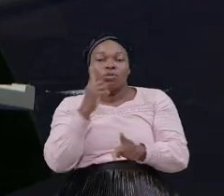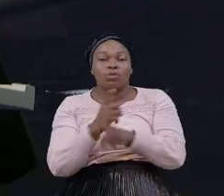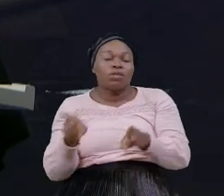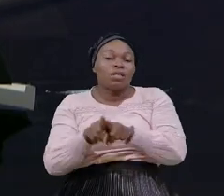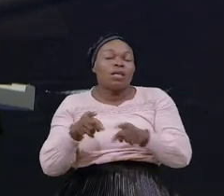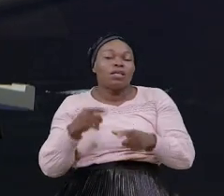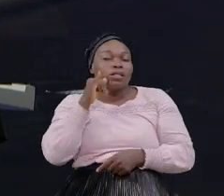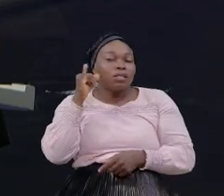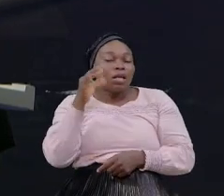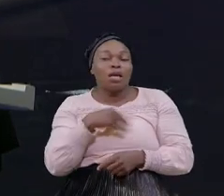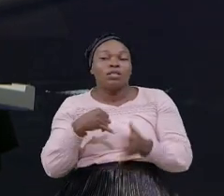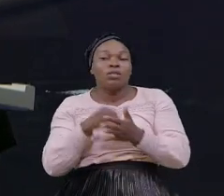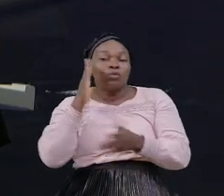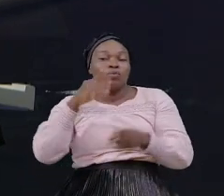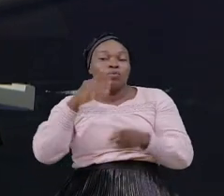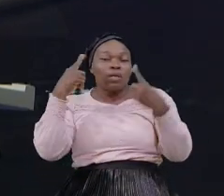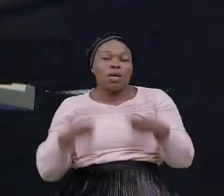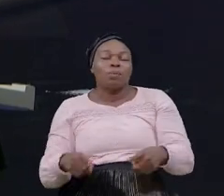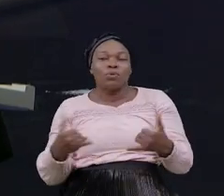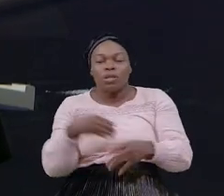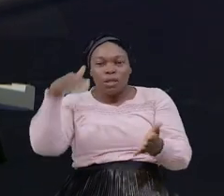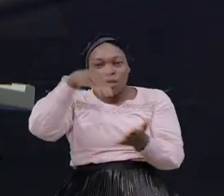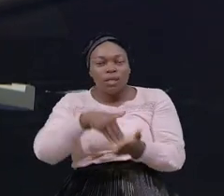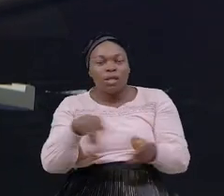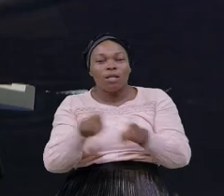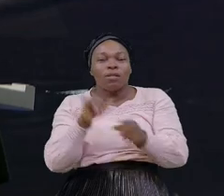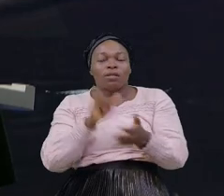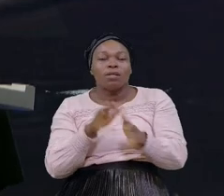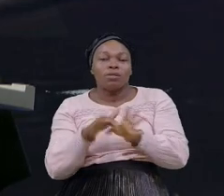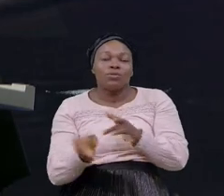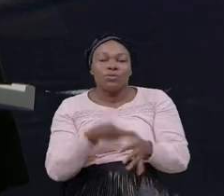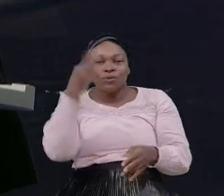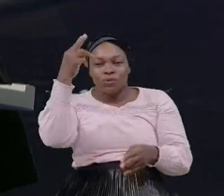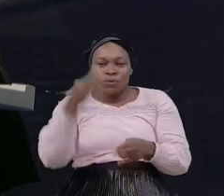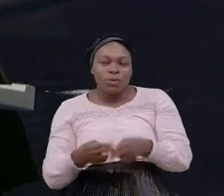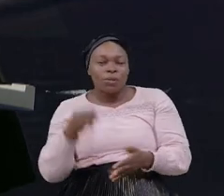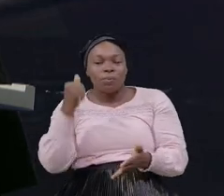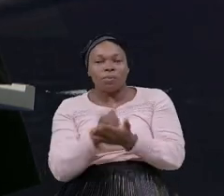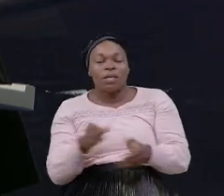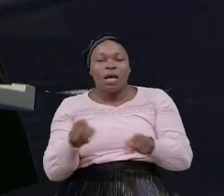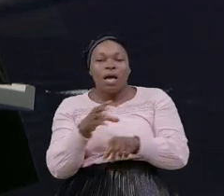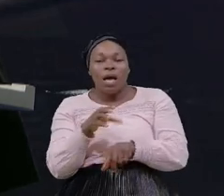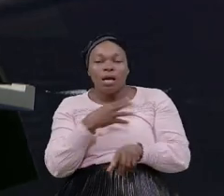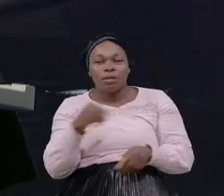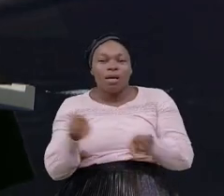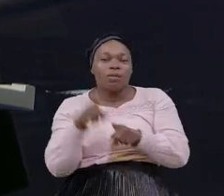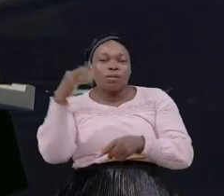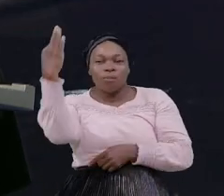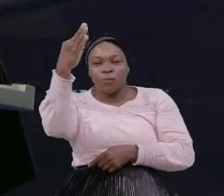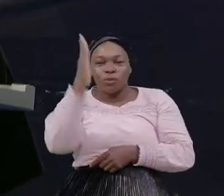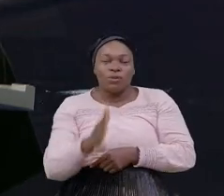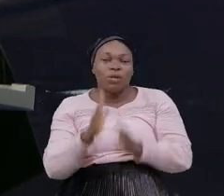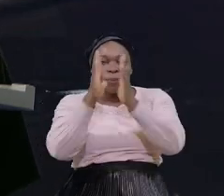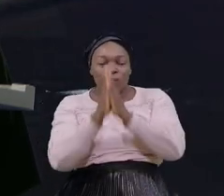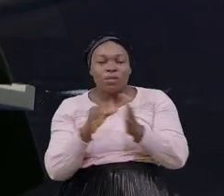va se répéter aujourd'hui. Restez là-bas pour faire sortir les gens dès que le pasteur pleura. C'est